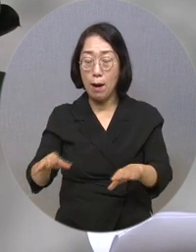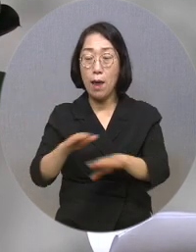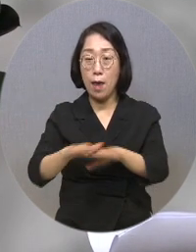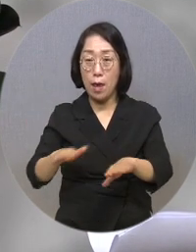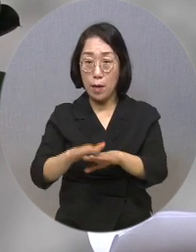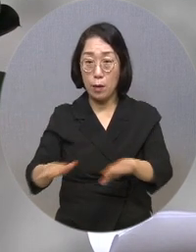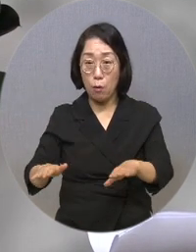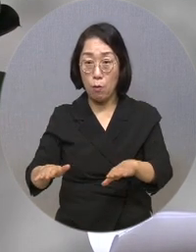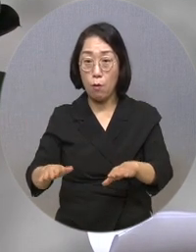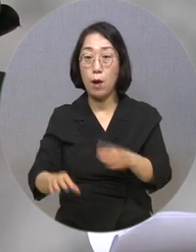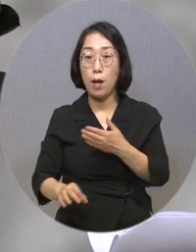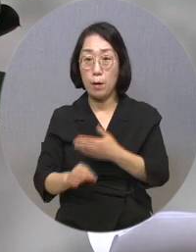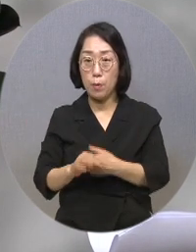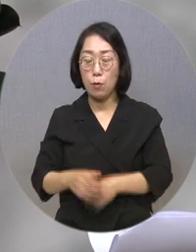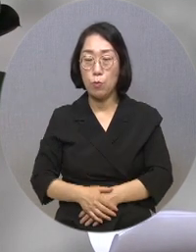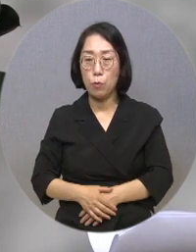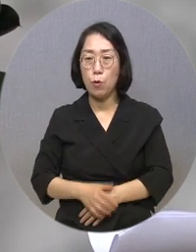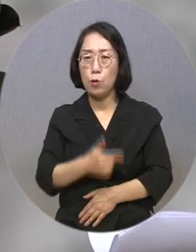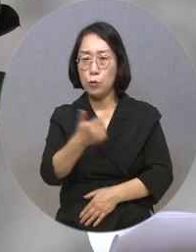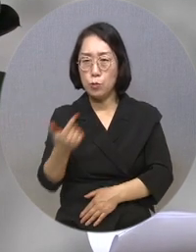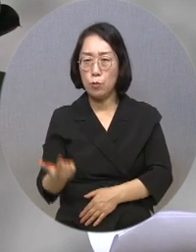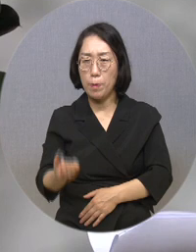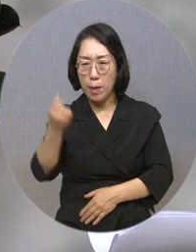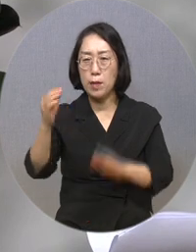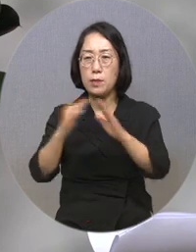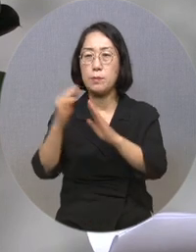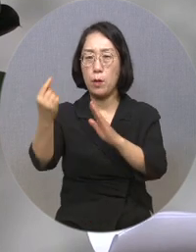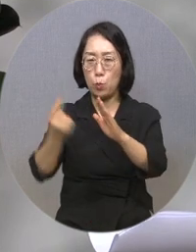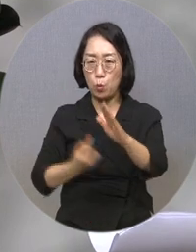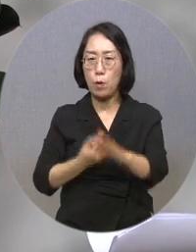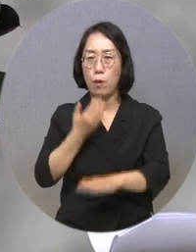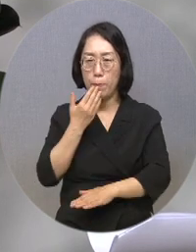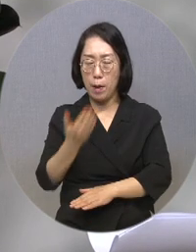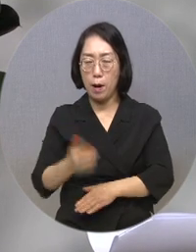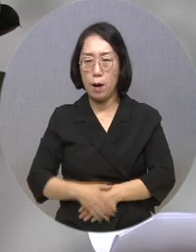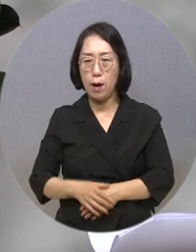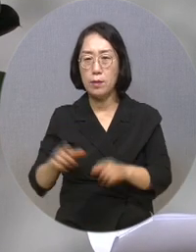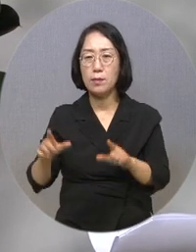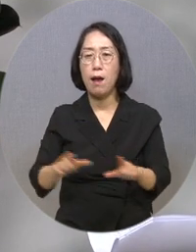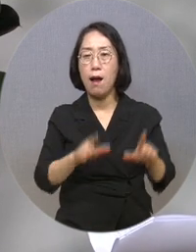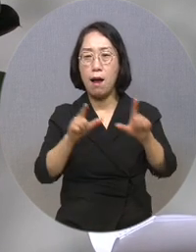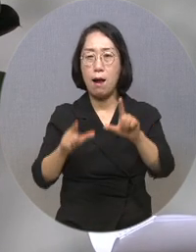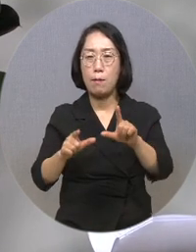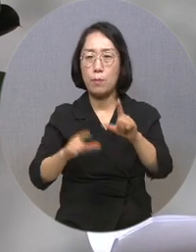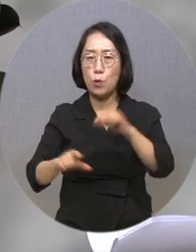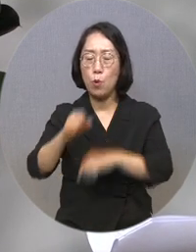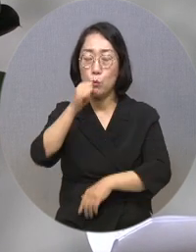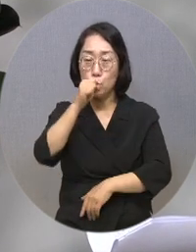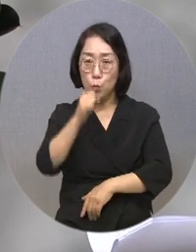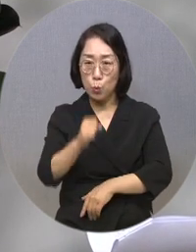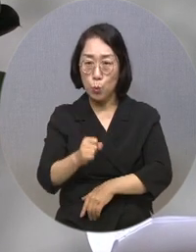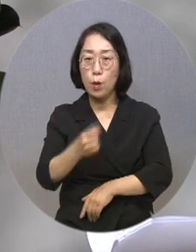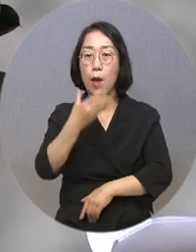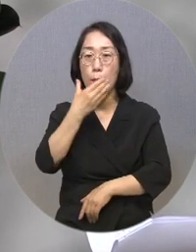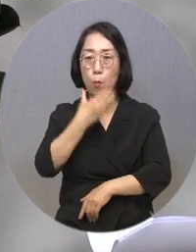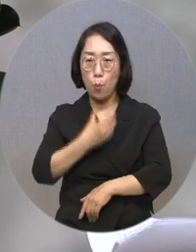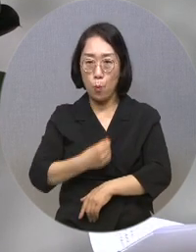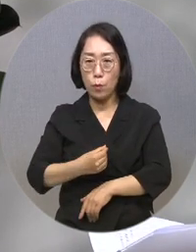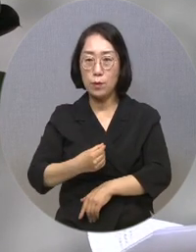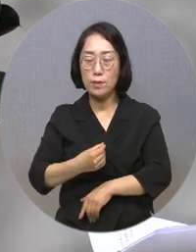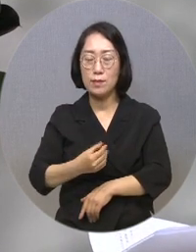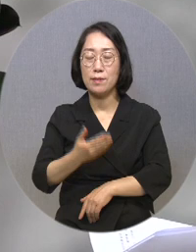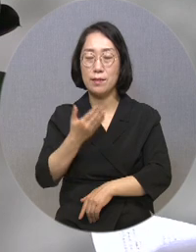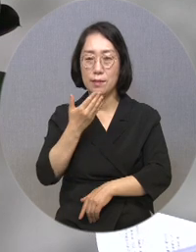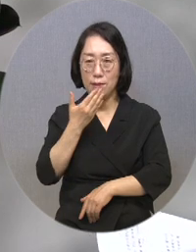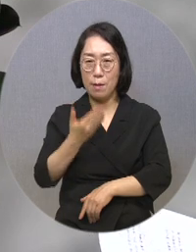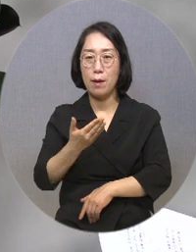하면 저녁 있는 삶이 되지 않겠느냐. 진짜. 삶의 질과 네. 직결, 그러니까 삶의 복지와 직결될 수